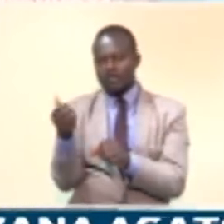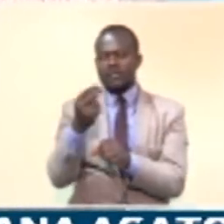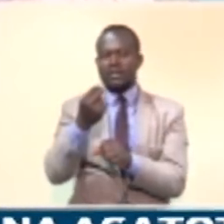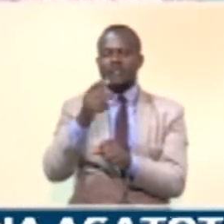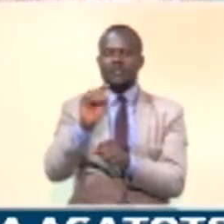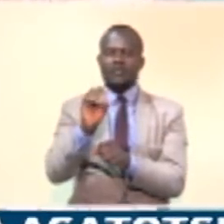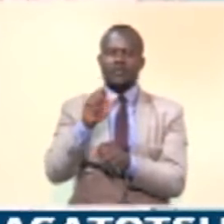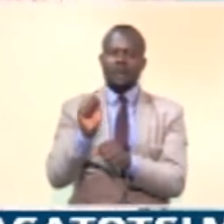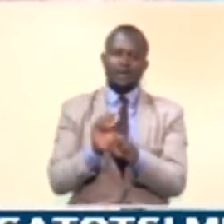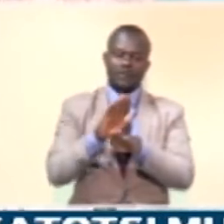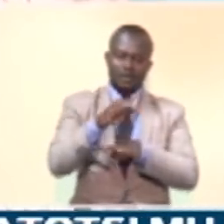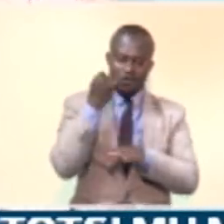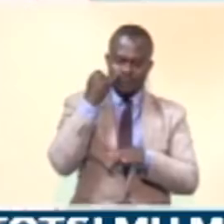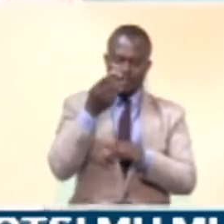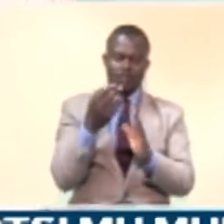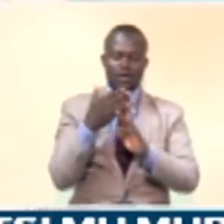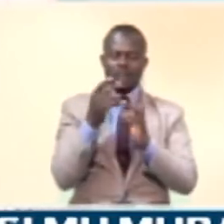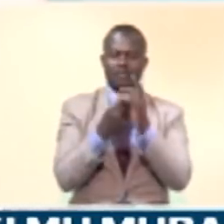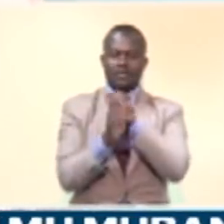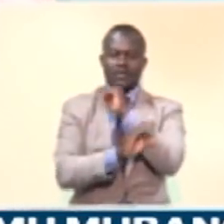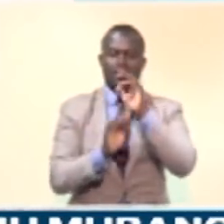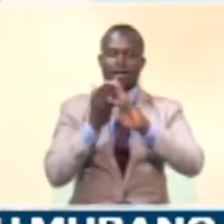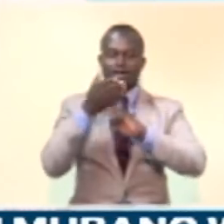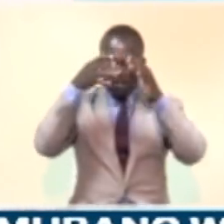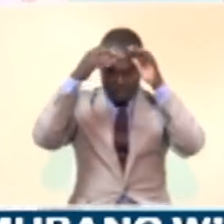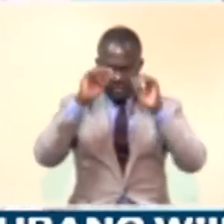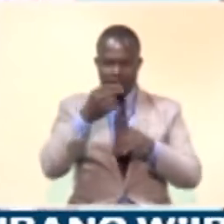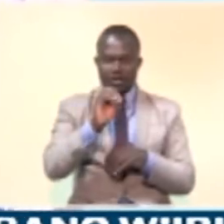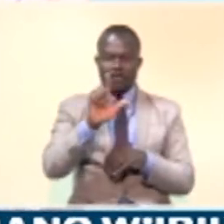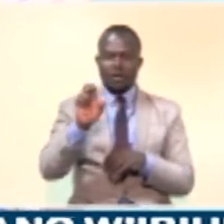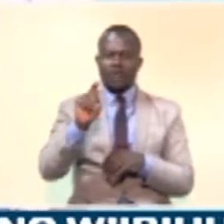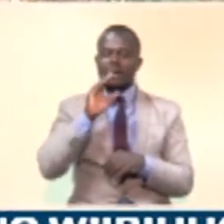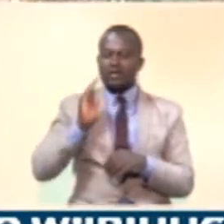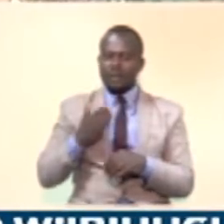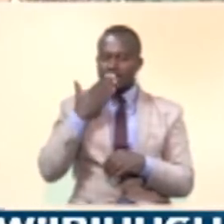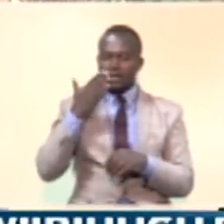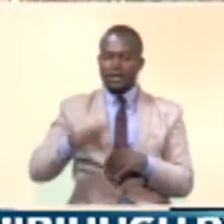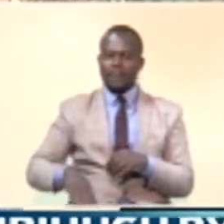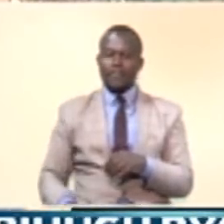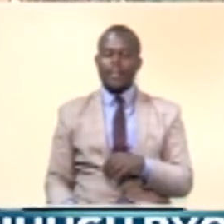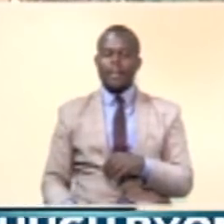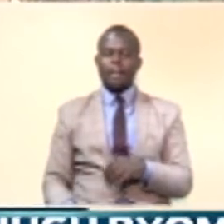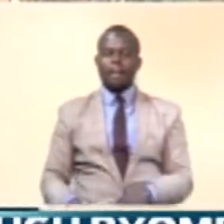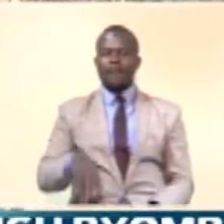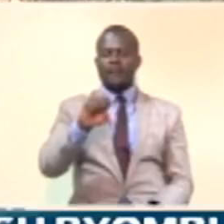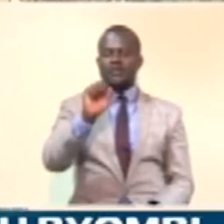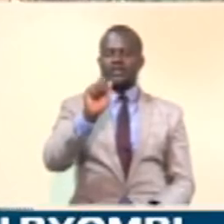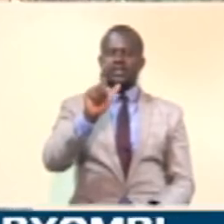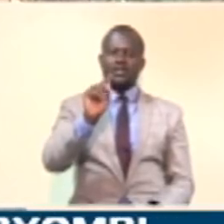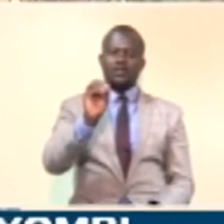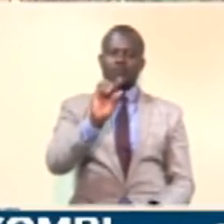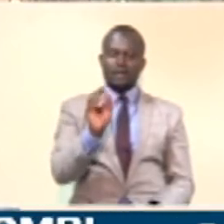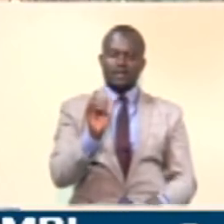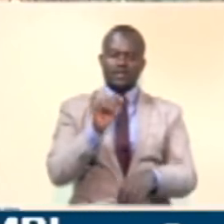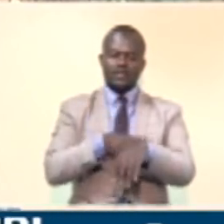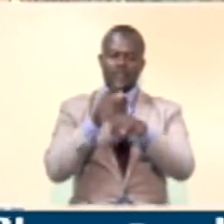Sarkozy yari yarateye n'ubwo hagati ya bombi haciyemo Perezida Hollande utarabyitwayemo neza. Sarkozy niba mubyibuka neza ubwo yazaga